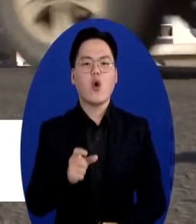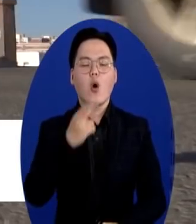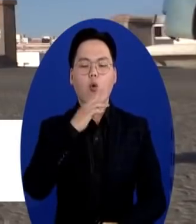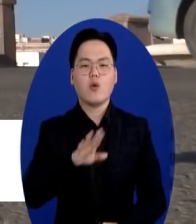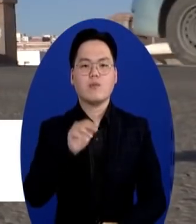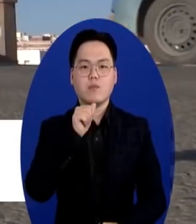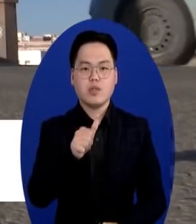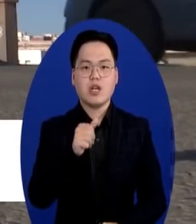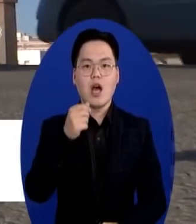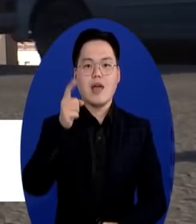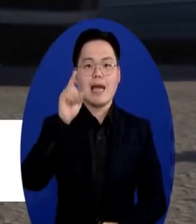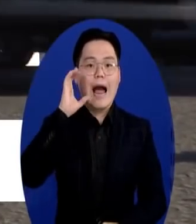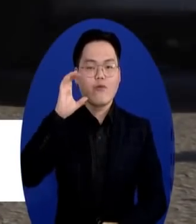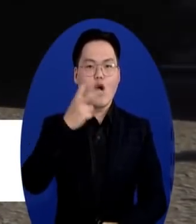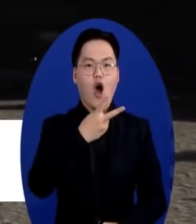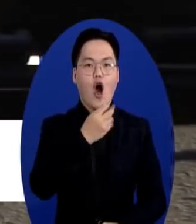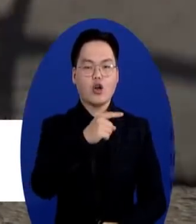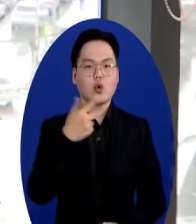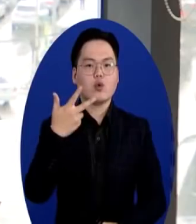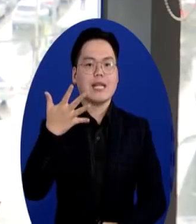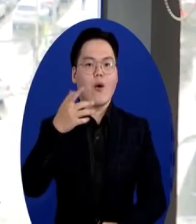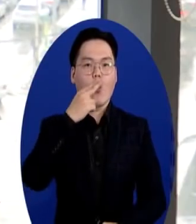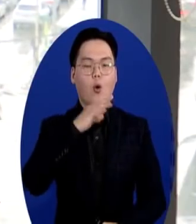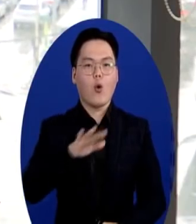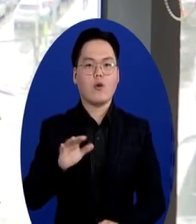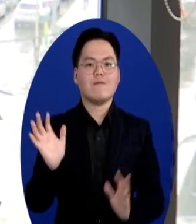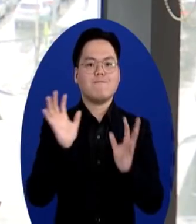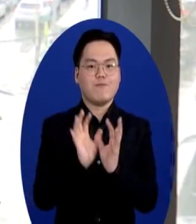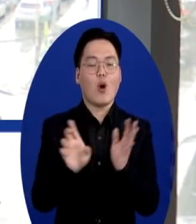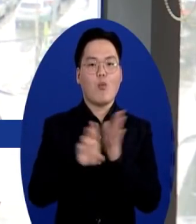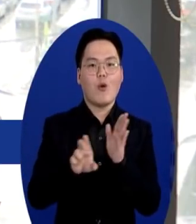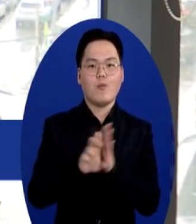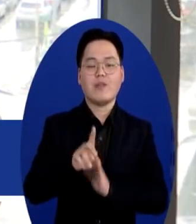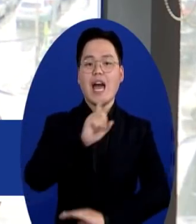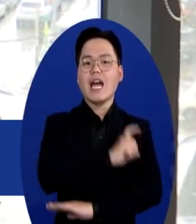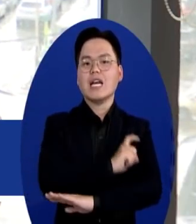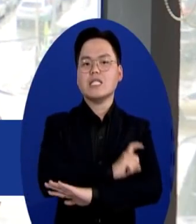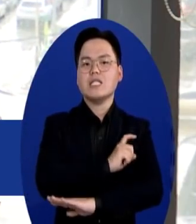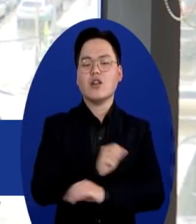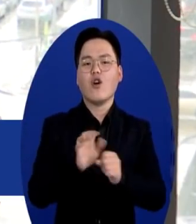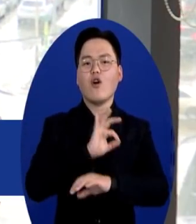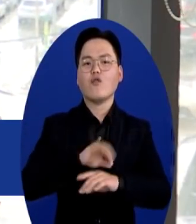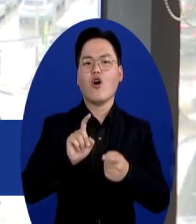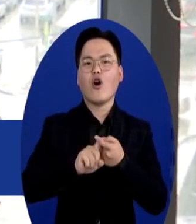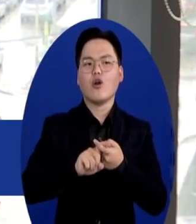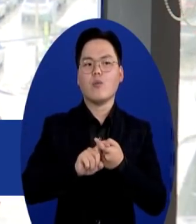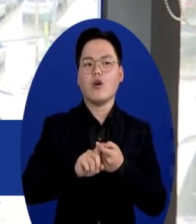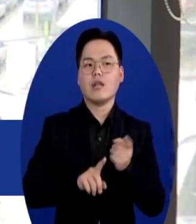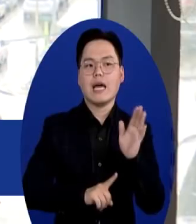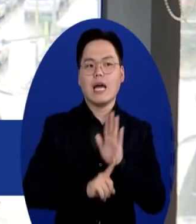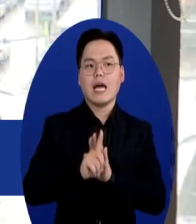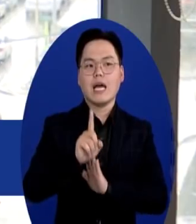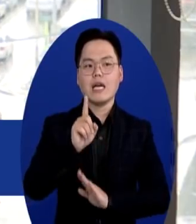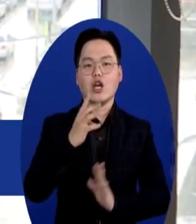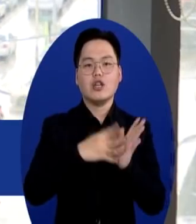25-аас 30 хүүхэд суух боломжтой болно. Хичээлийн жил одоо ингээд онцгой нөхцөл байдлаас эхэлж байгаатай холбоотойгоор зорчилтын судалгаагаа одоо 9